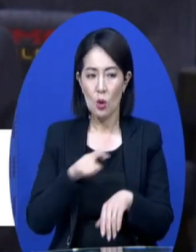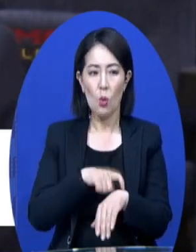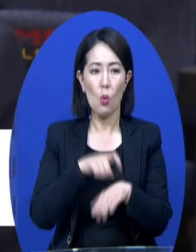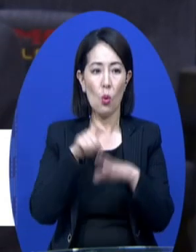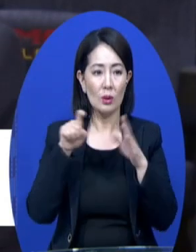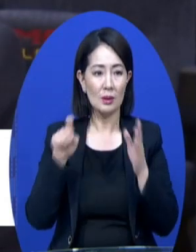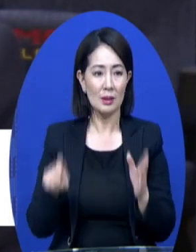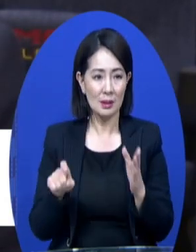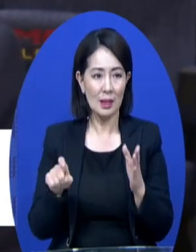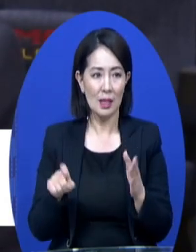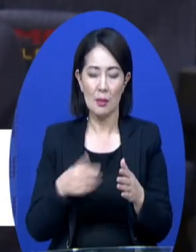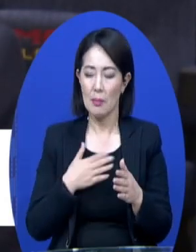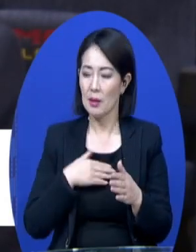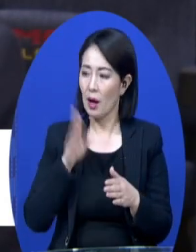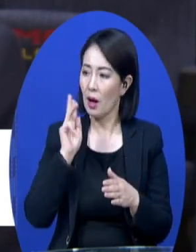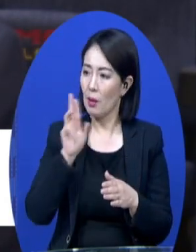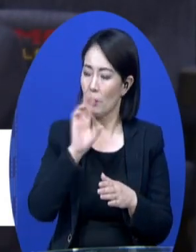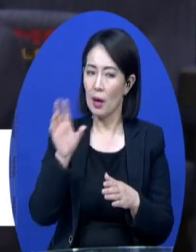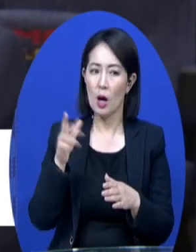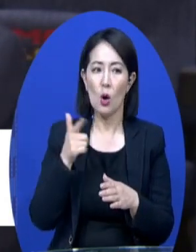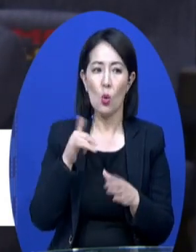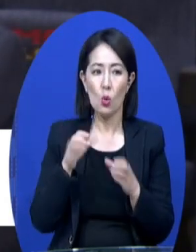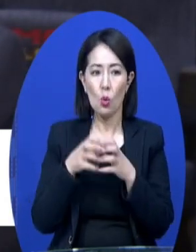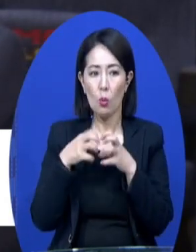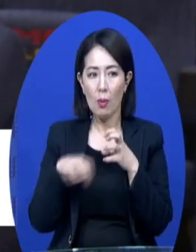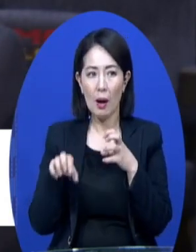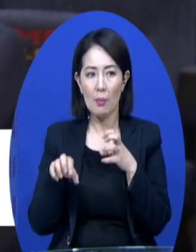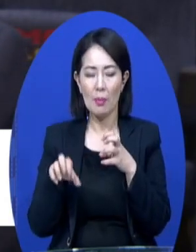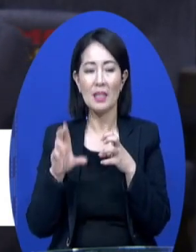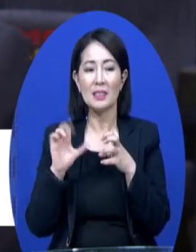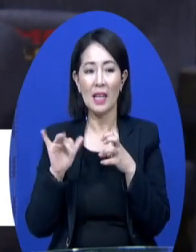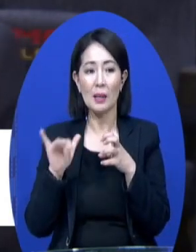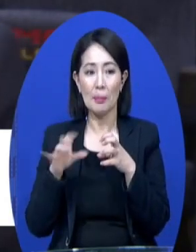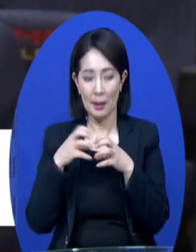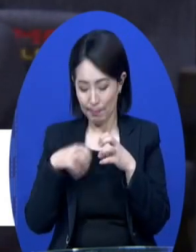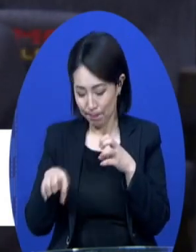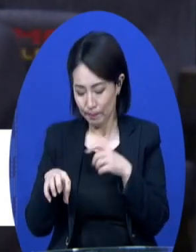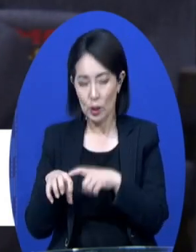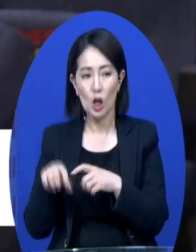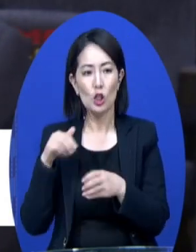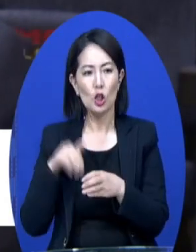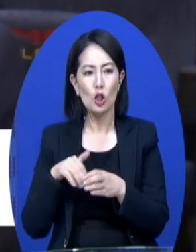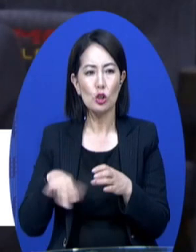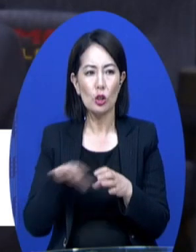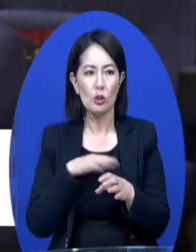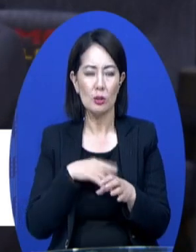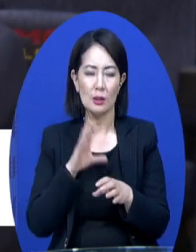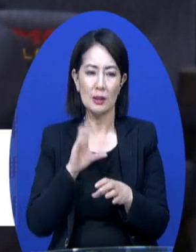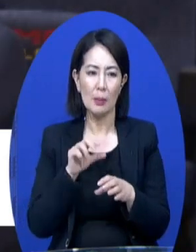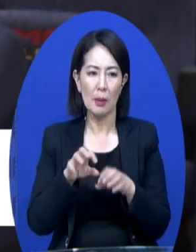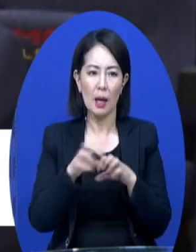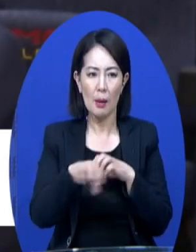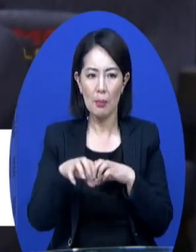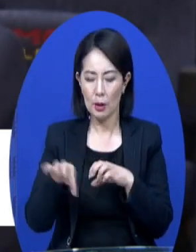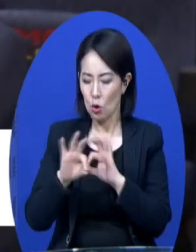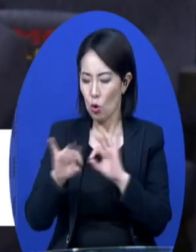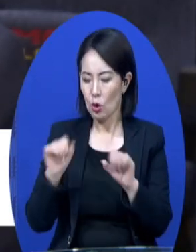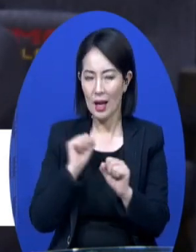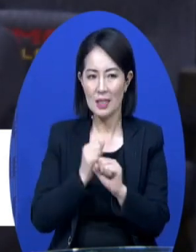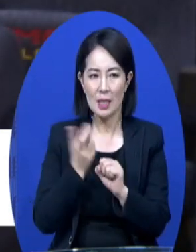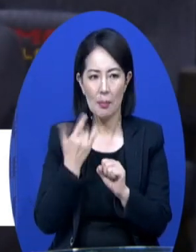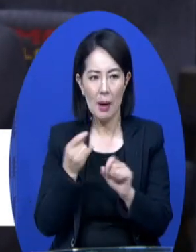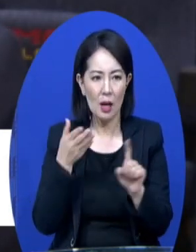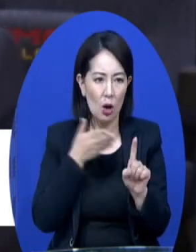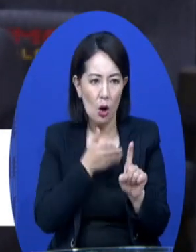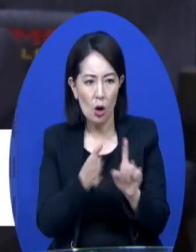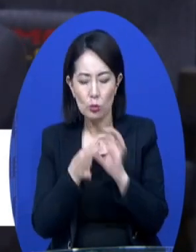мэдээж манай компани групп компани нэг салбар компани. Тэгэхээр дотоод та бас салбар компаниуд одоо өөр ажлын байрт бас